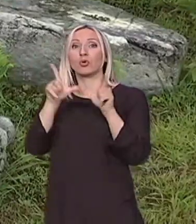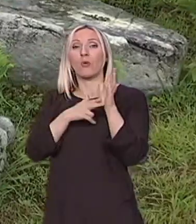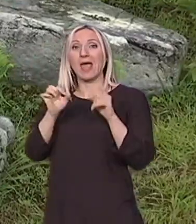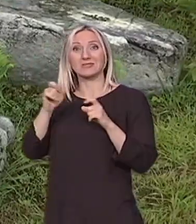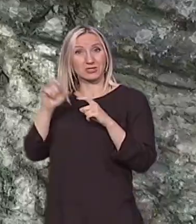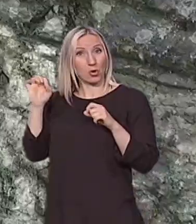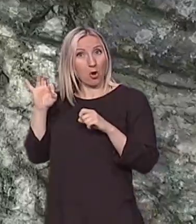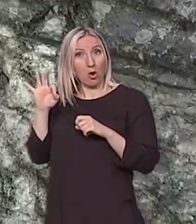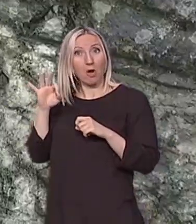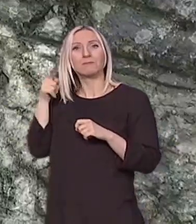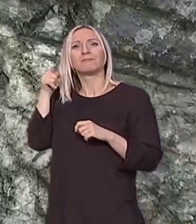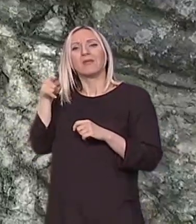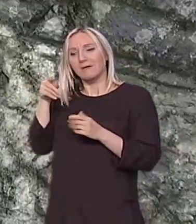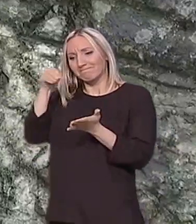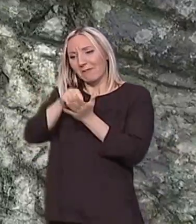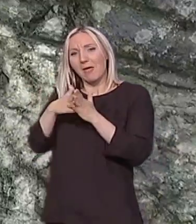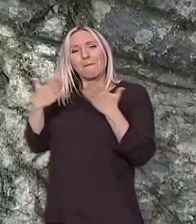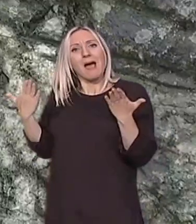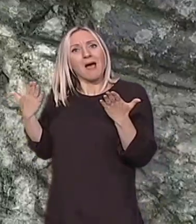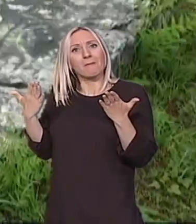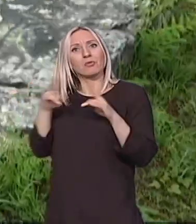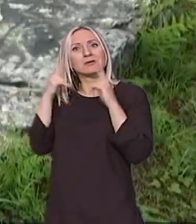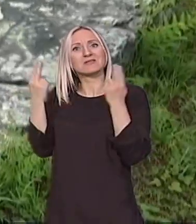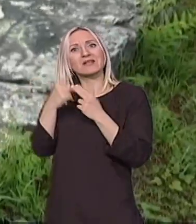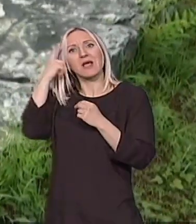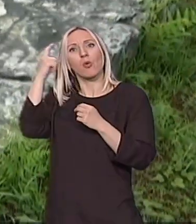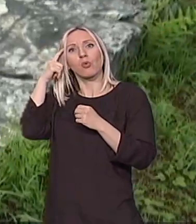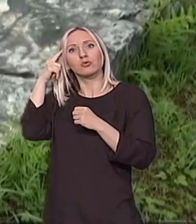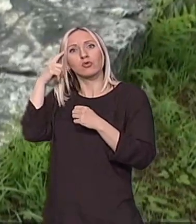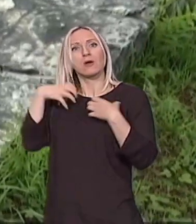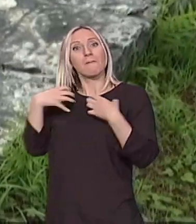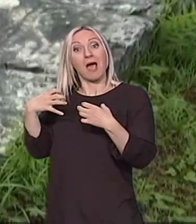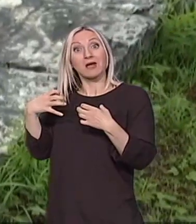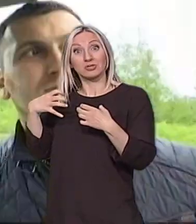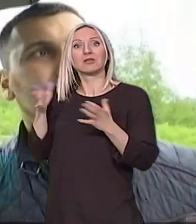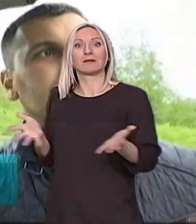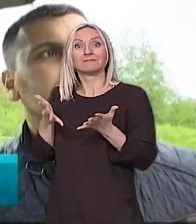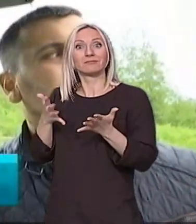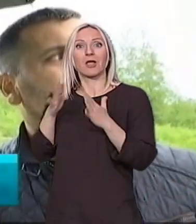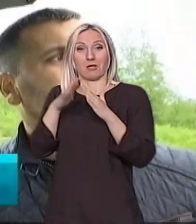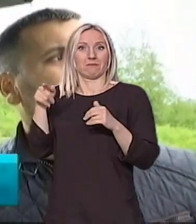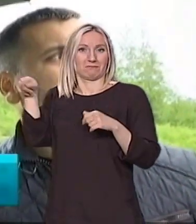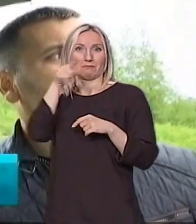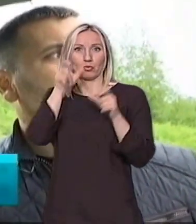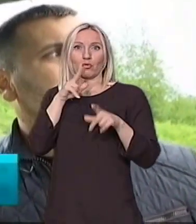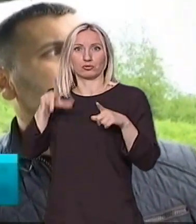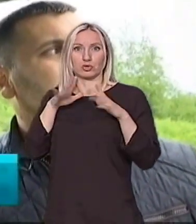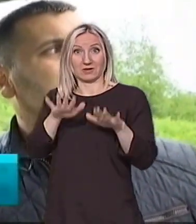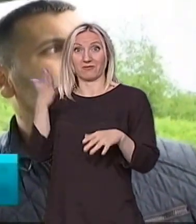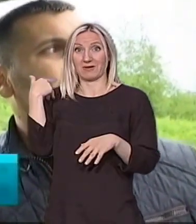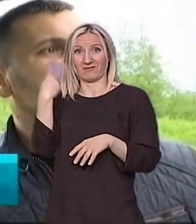mapu svetske kulturne baštine pogurali meštani. 2013. godine organizovali smo se uz pomoć